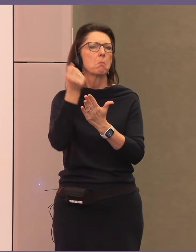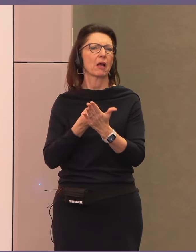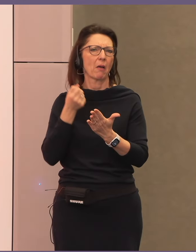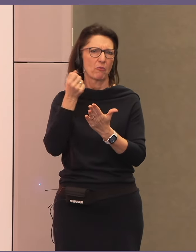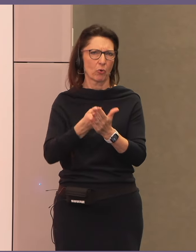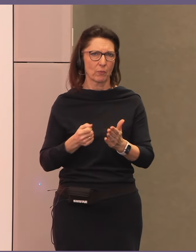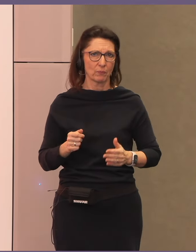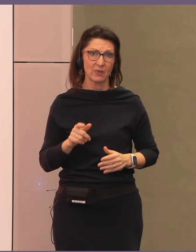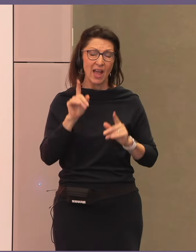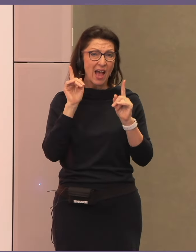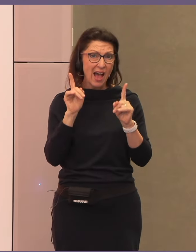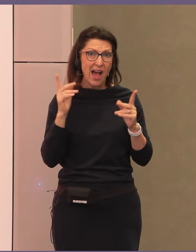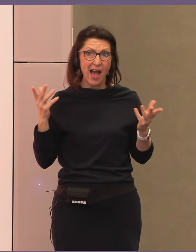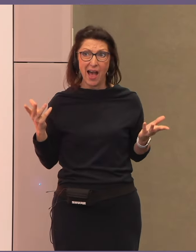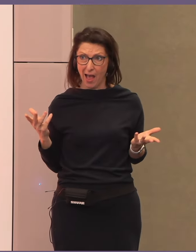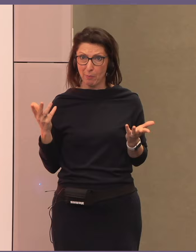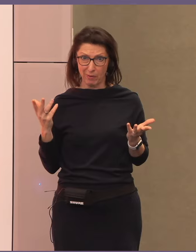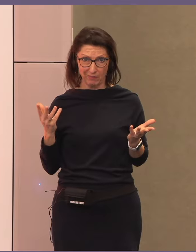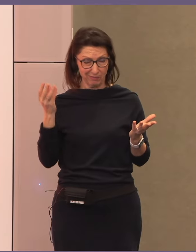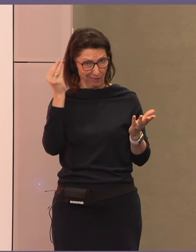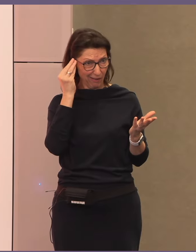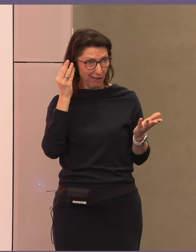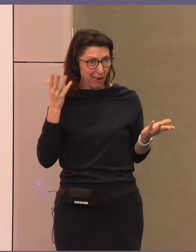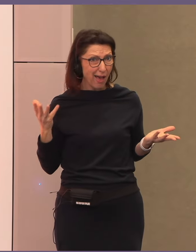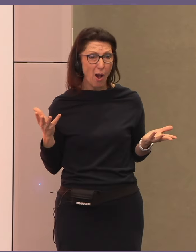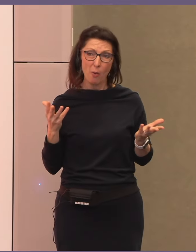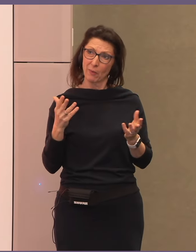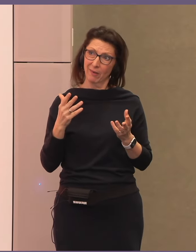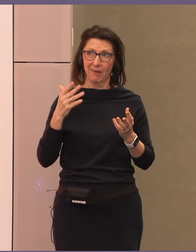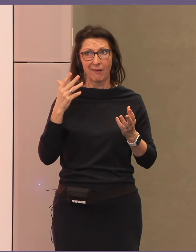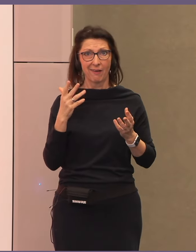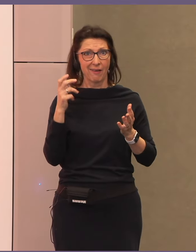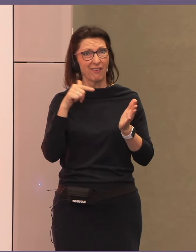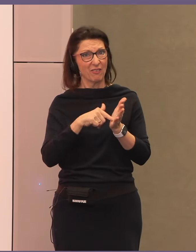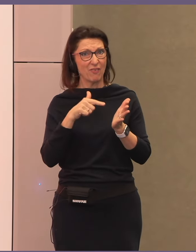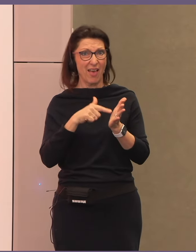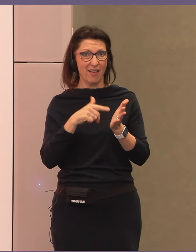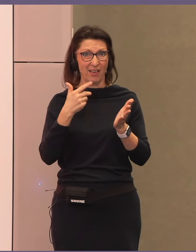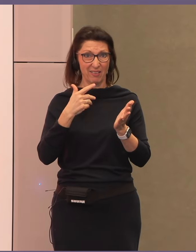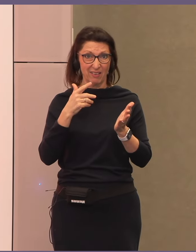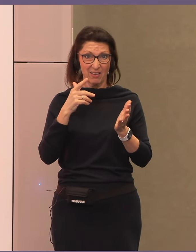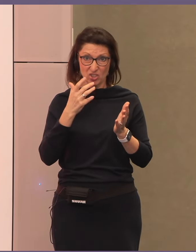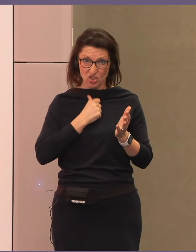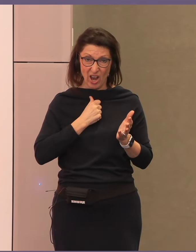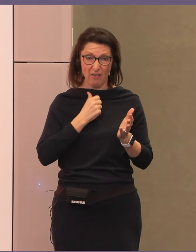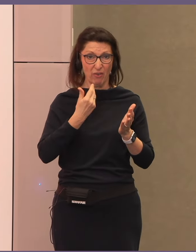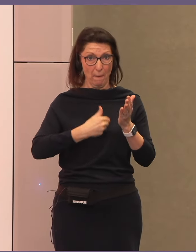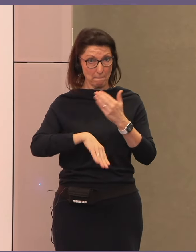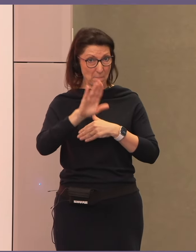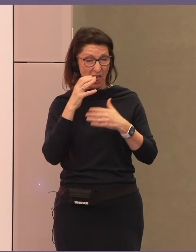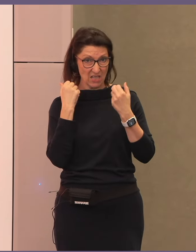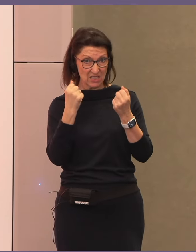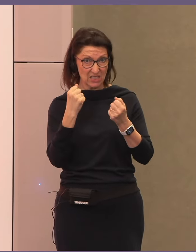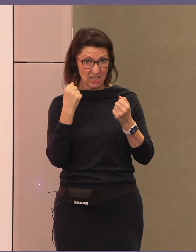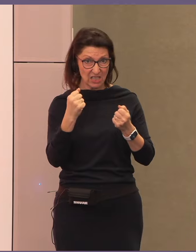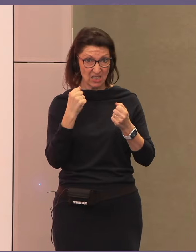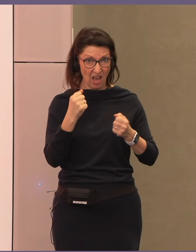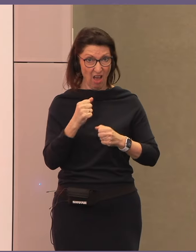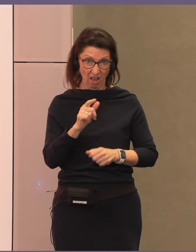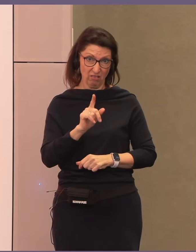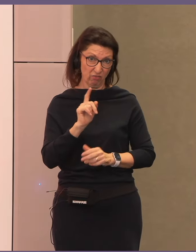Doch es wäre naiv zu glauben, dass Versicherheitlichung sich nur auf einen spezifischen beziehungsweise